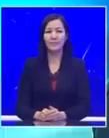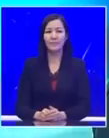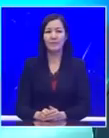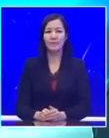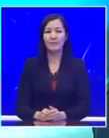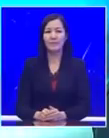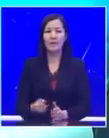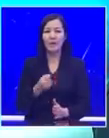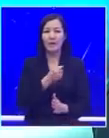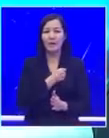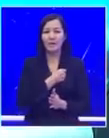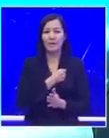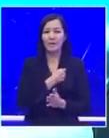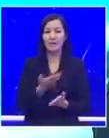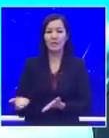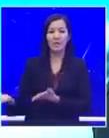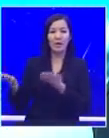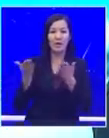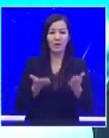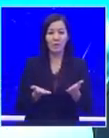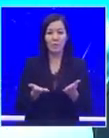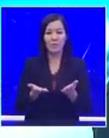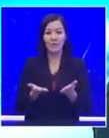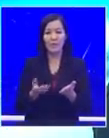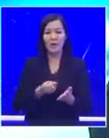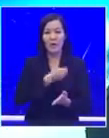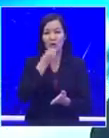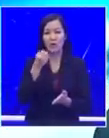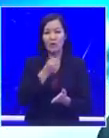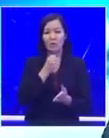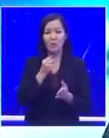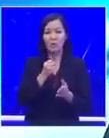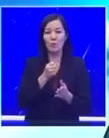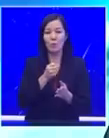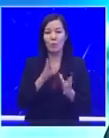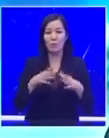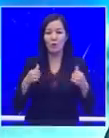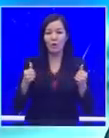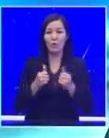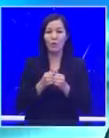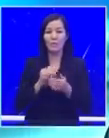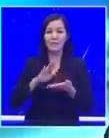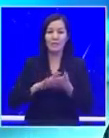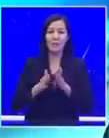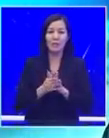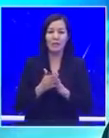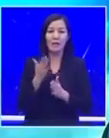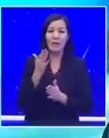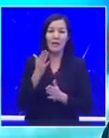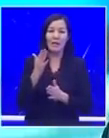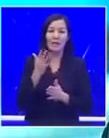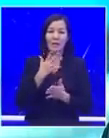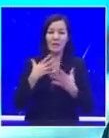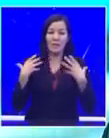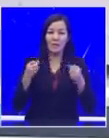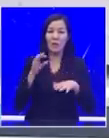Призыву на специальные сборы подлежат граждане. Жас үлкен отбасылық жағдайы қиын, немесе денсаулығында ақауы бар азаматтарды шақырудың